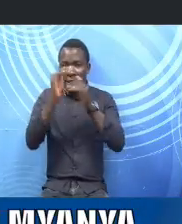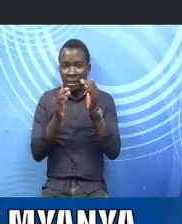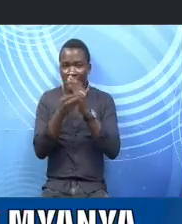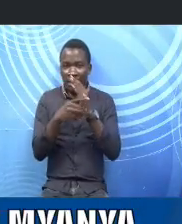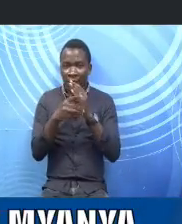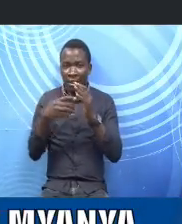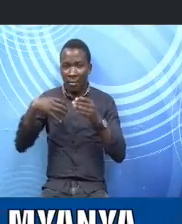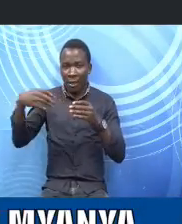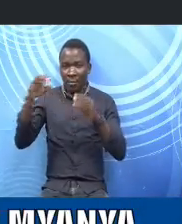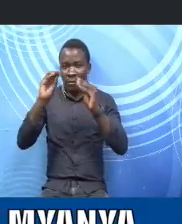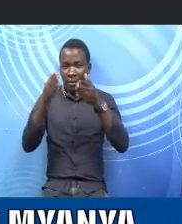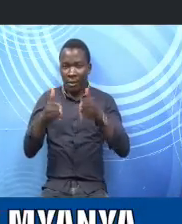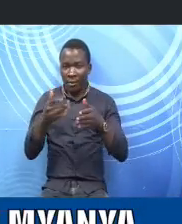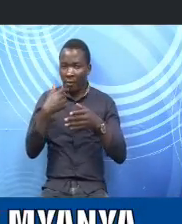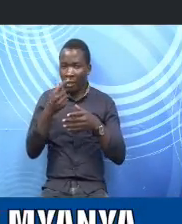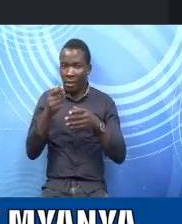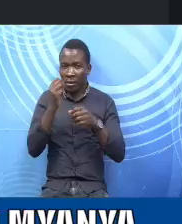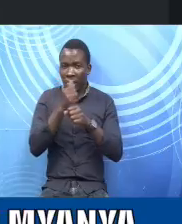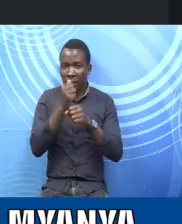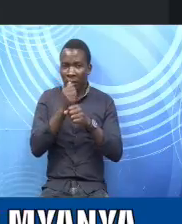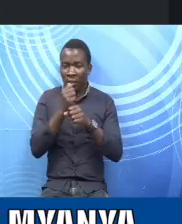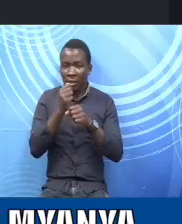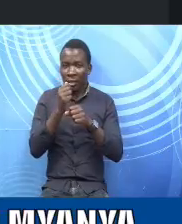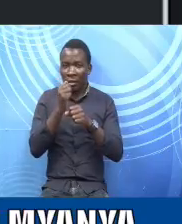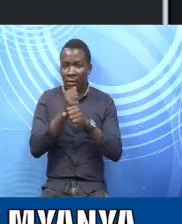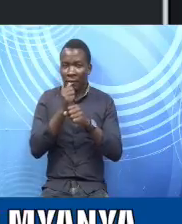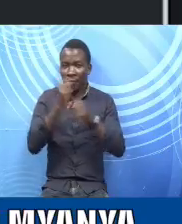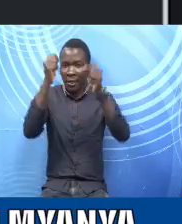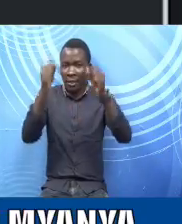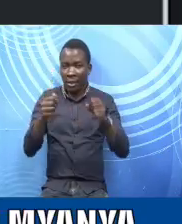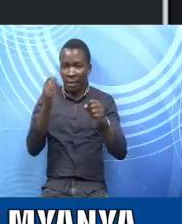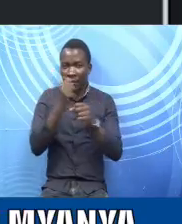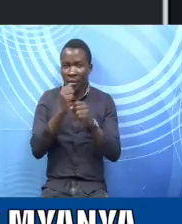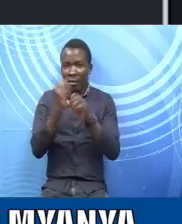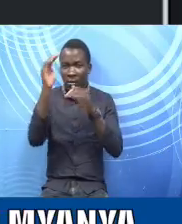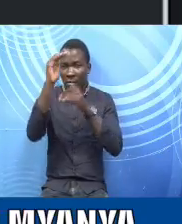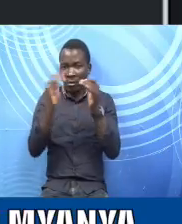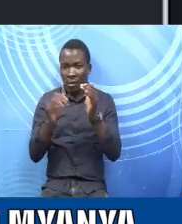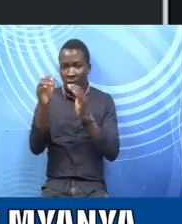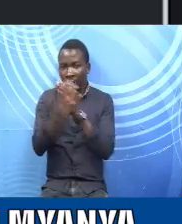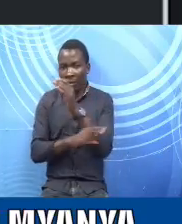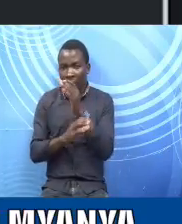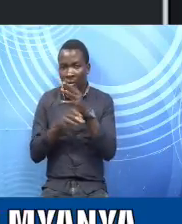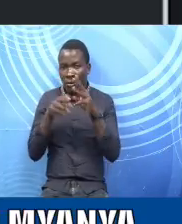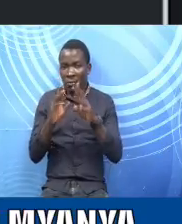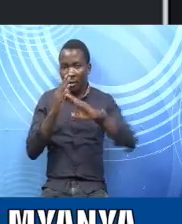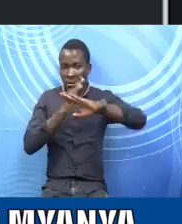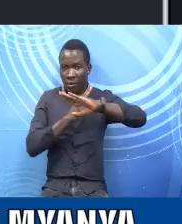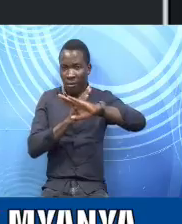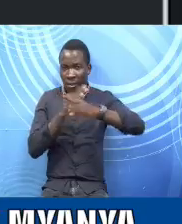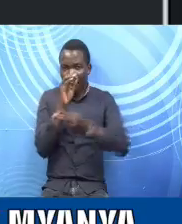b'abarimu aho yanavuze ko ibizamini byakorewe ku rwego rw'igihugu mu rwego rwo kwirinda ikimenyane cyakunze kuvugwa mu turere mu gihe